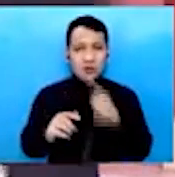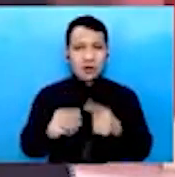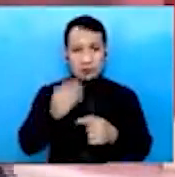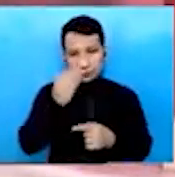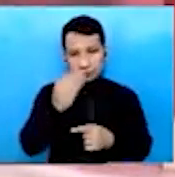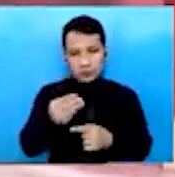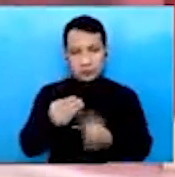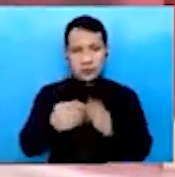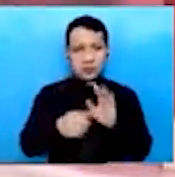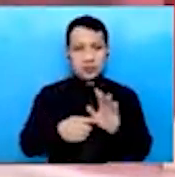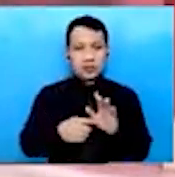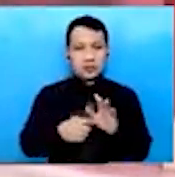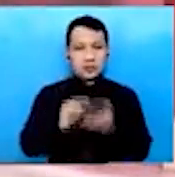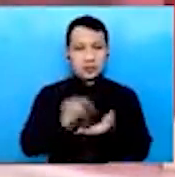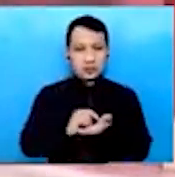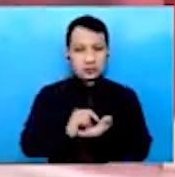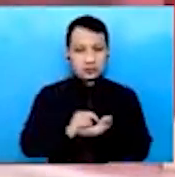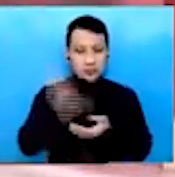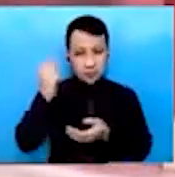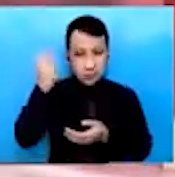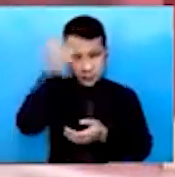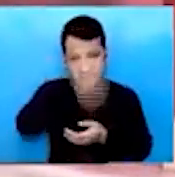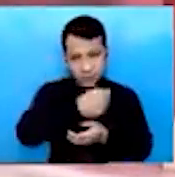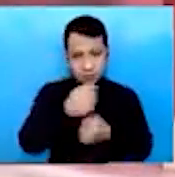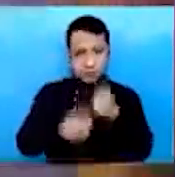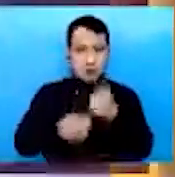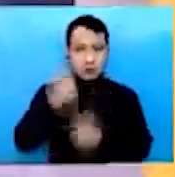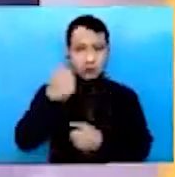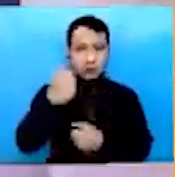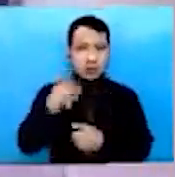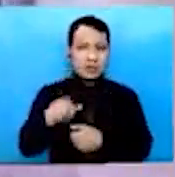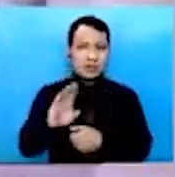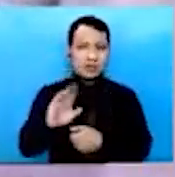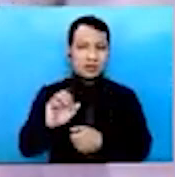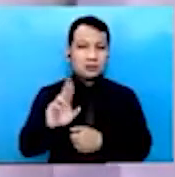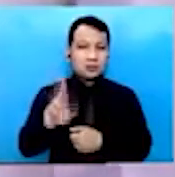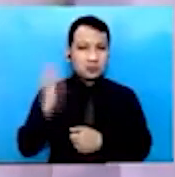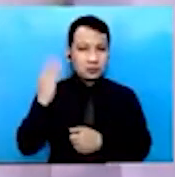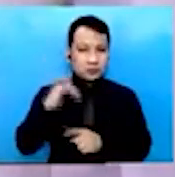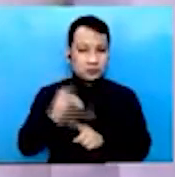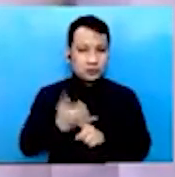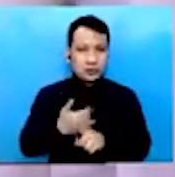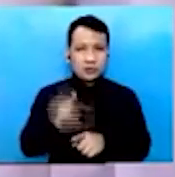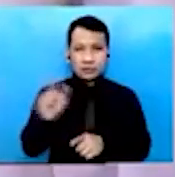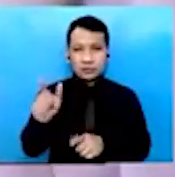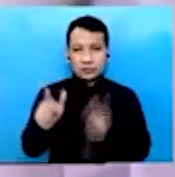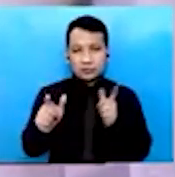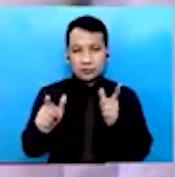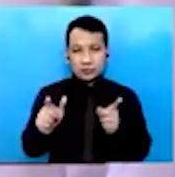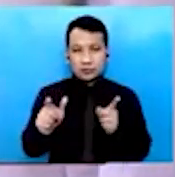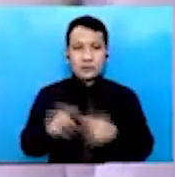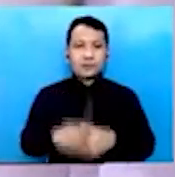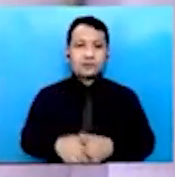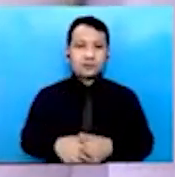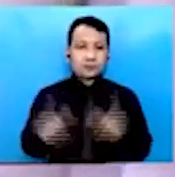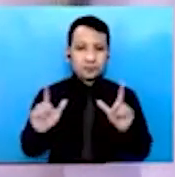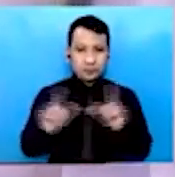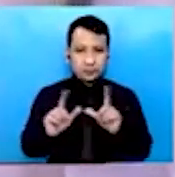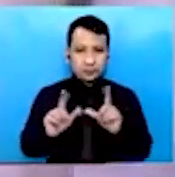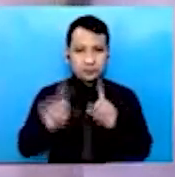mga nurse na gumagraduate at pumapasa sa board exam. Nitong July 2021 Nurses Licensure